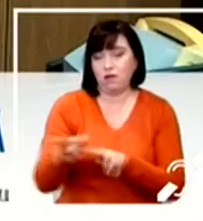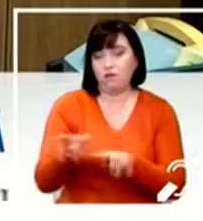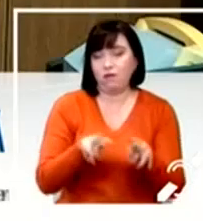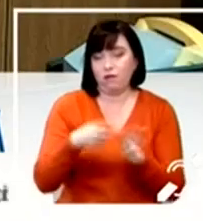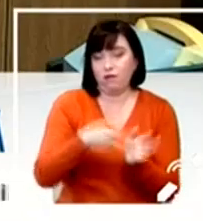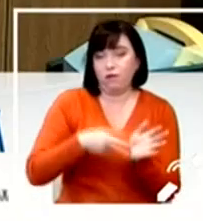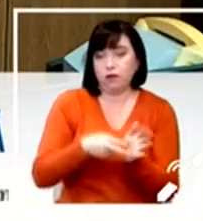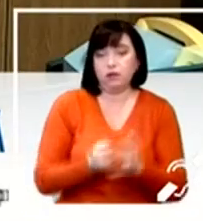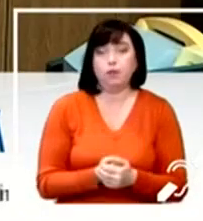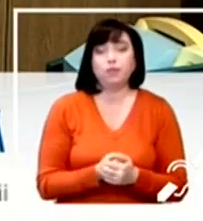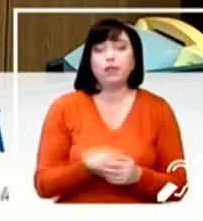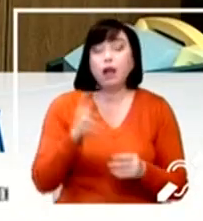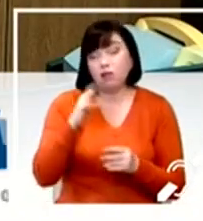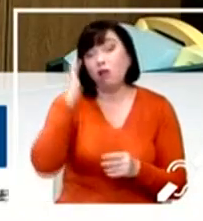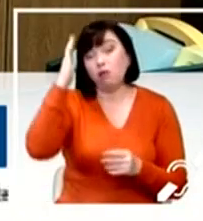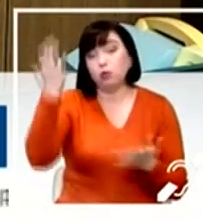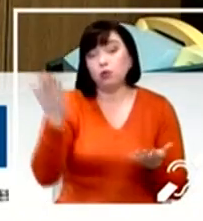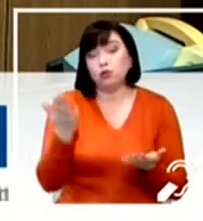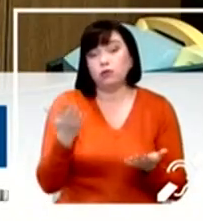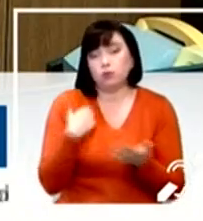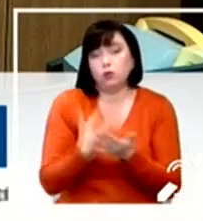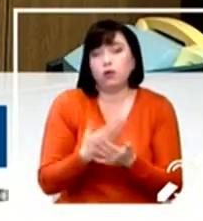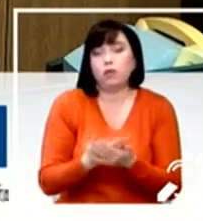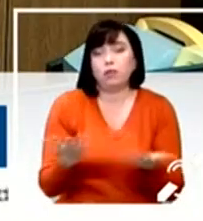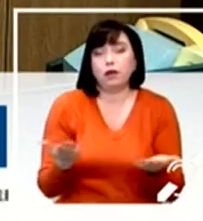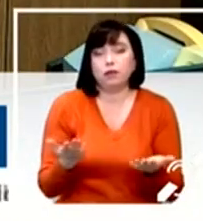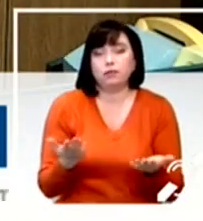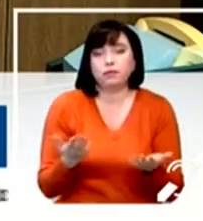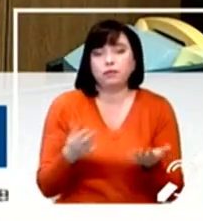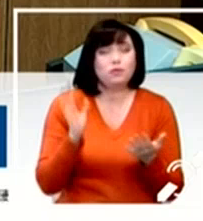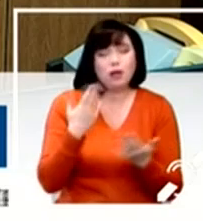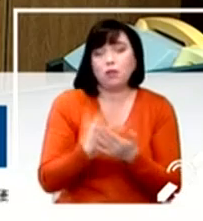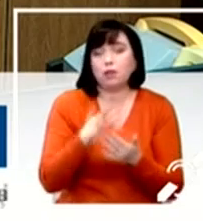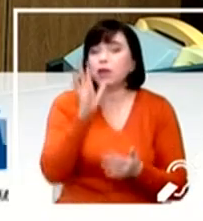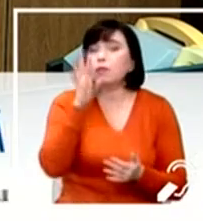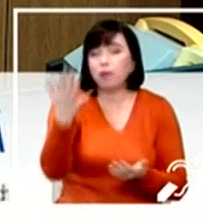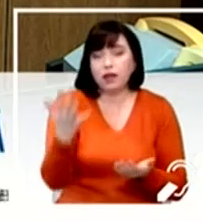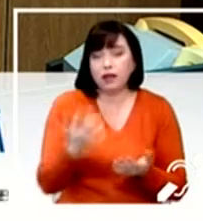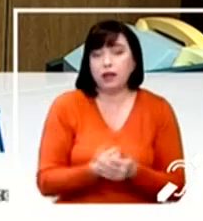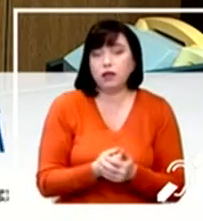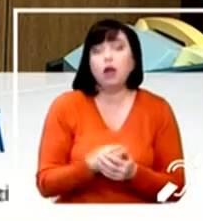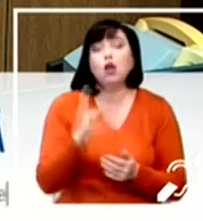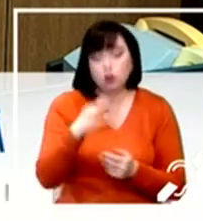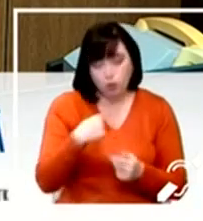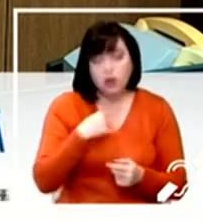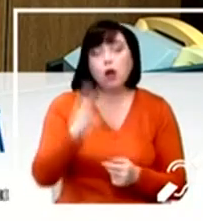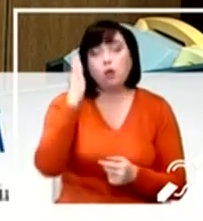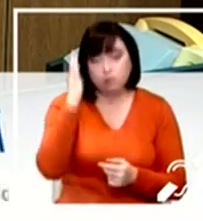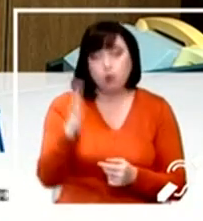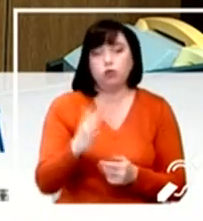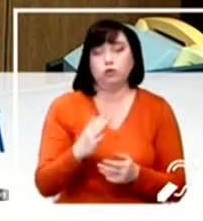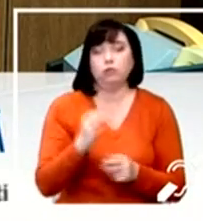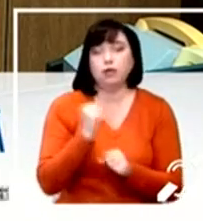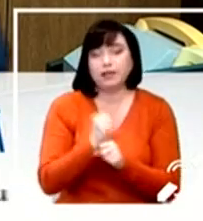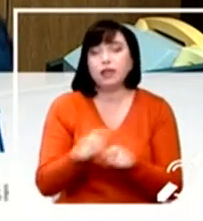ferată. Într-un anumit viitor, eu cred că e vorba de mai mult de 5 ani, dar totuși noi vom ajunge spre